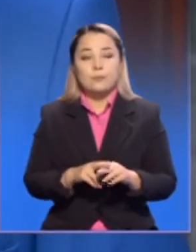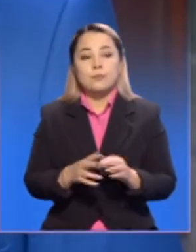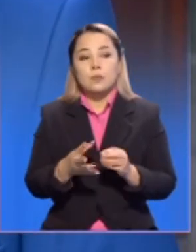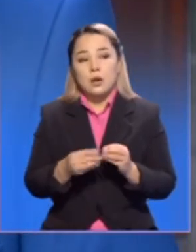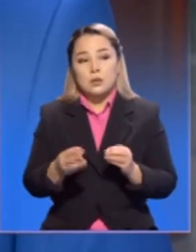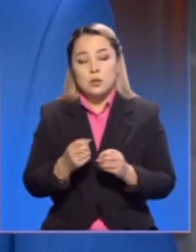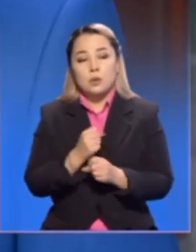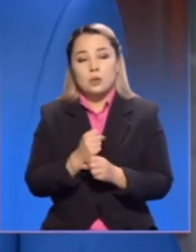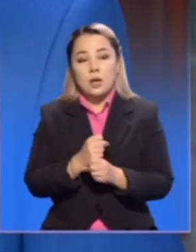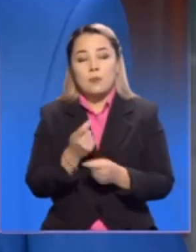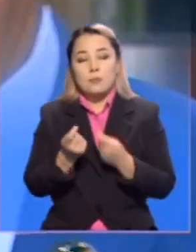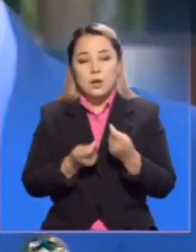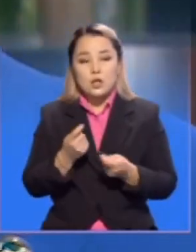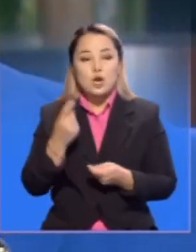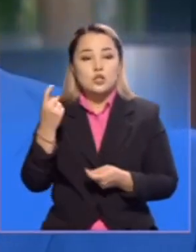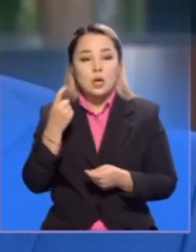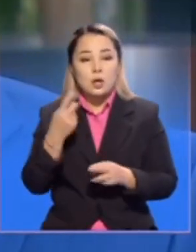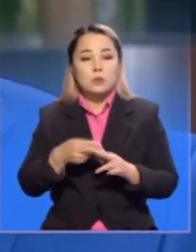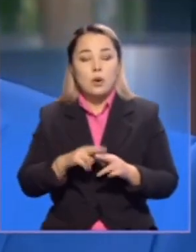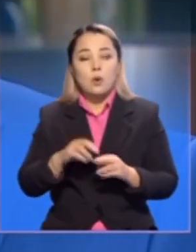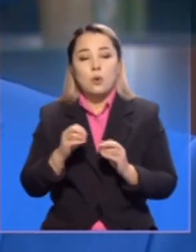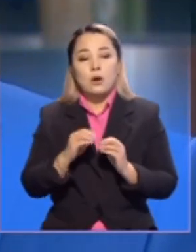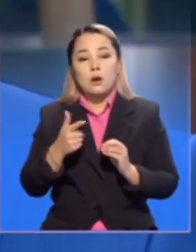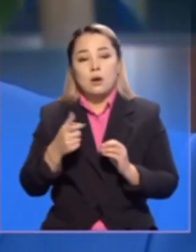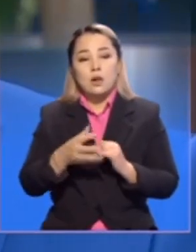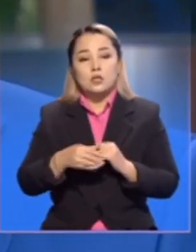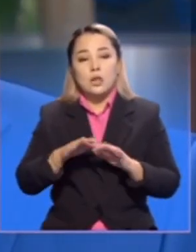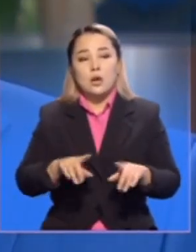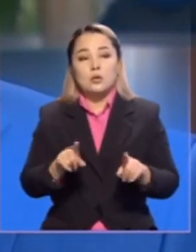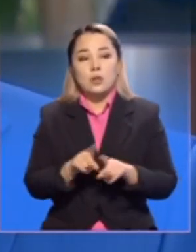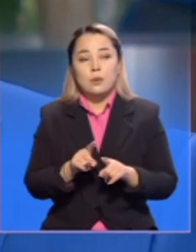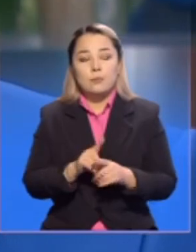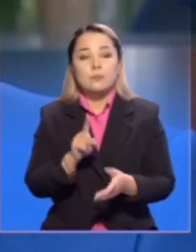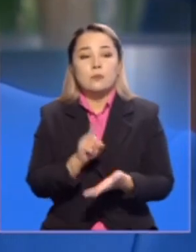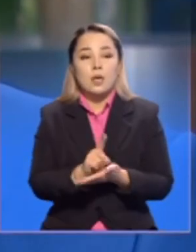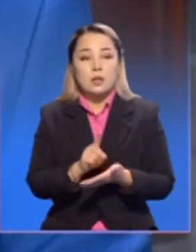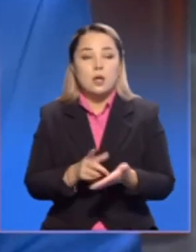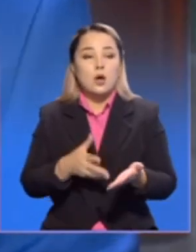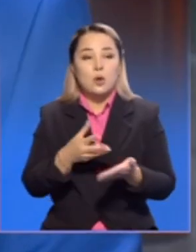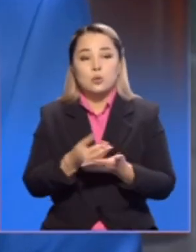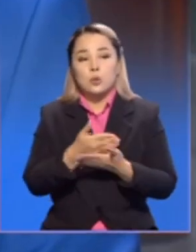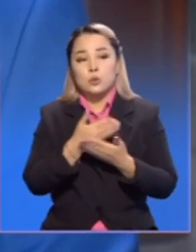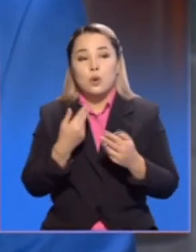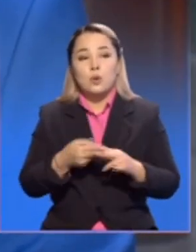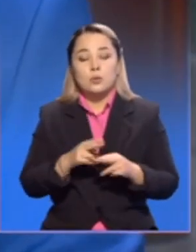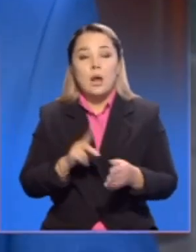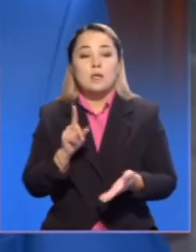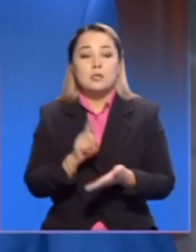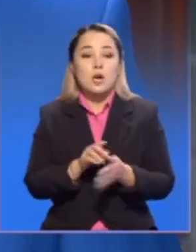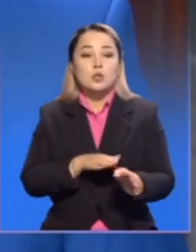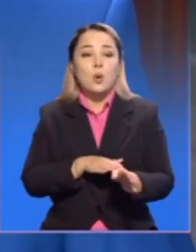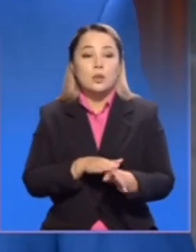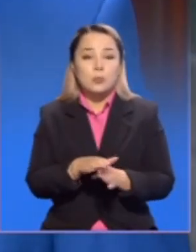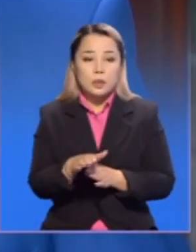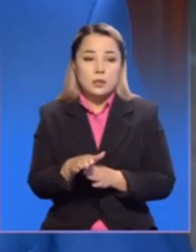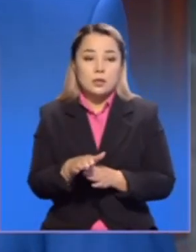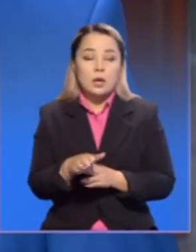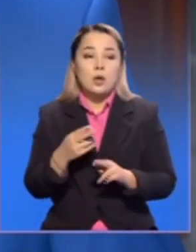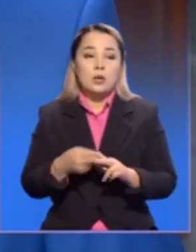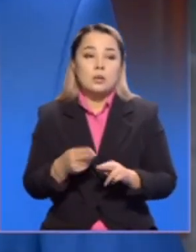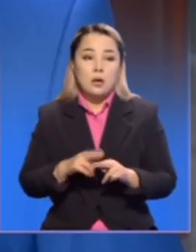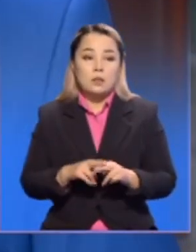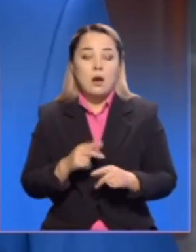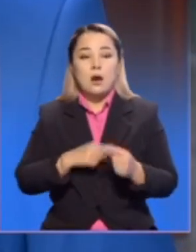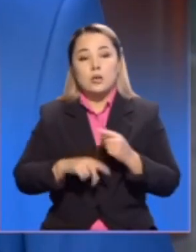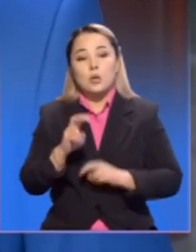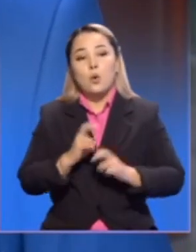мақтаны өндіретін майда шаруашылықтар 10 гектар жер. Олар жаңағы салықты төлемейді. Сондықтан бұл салық толығымен мына